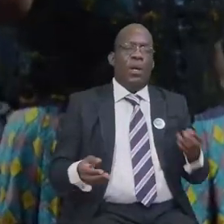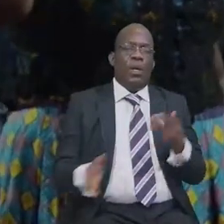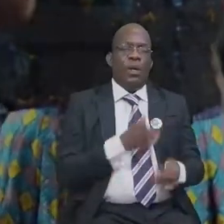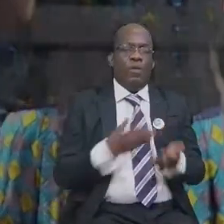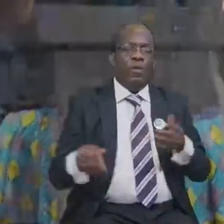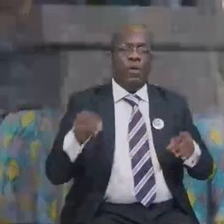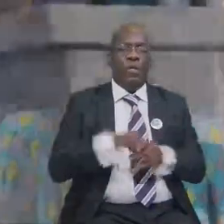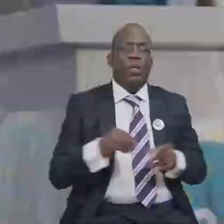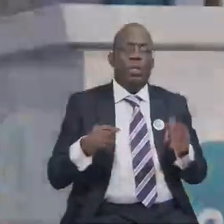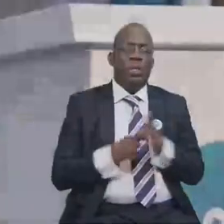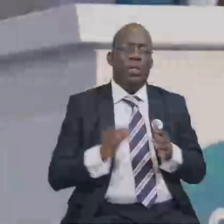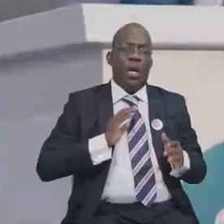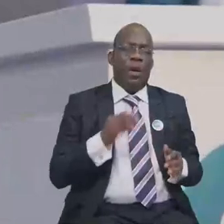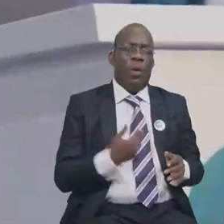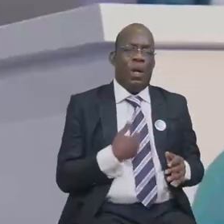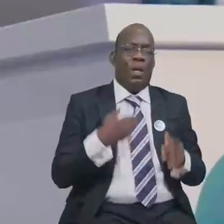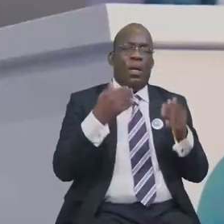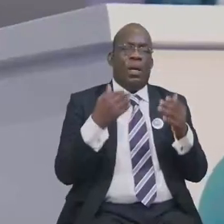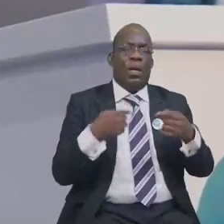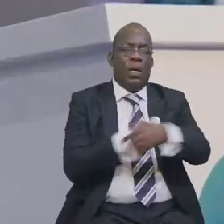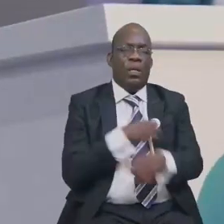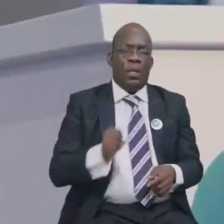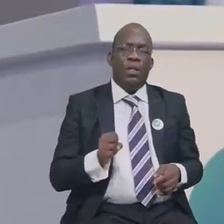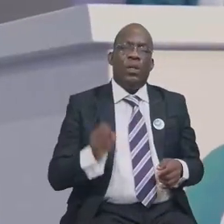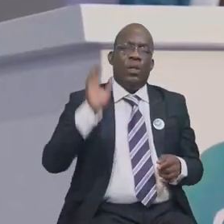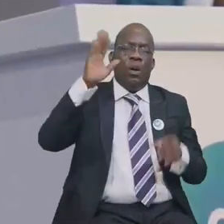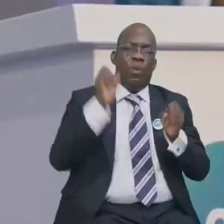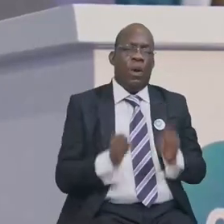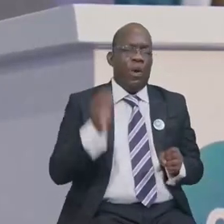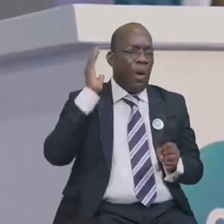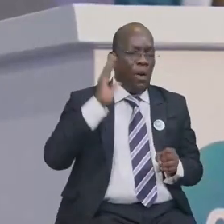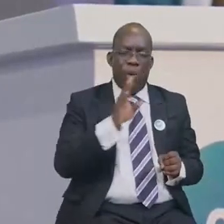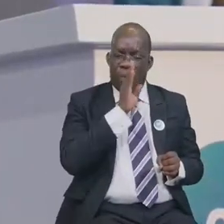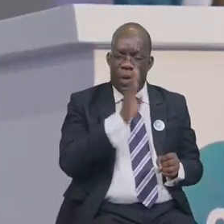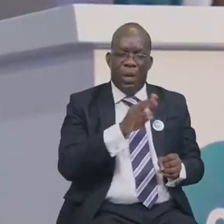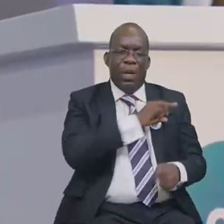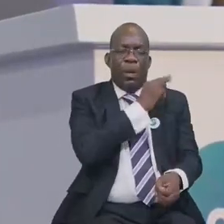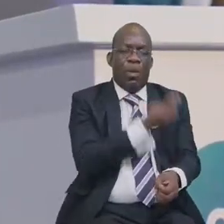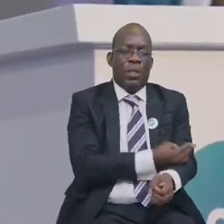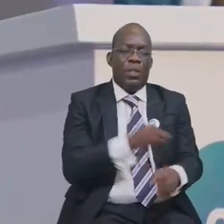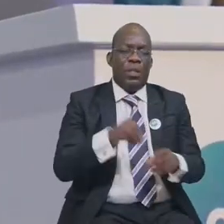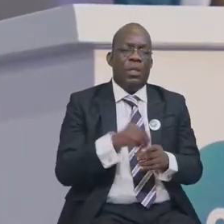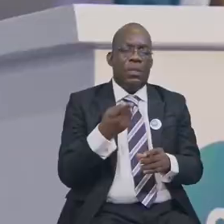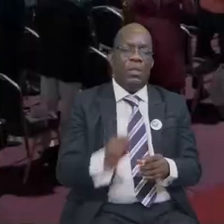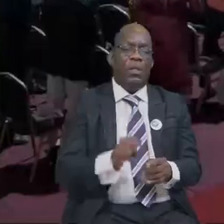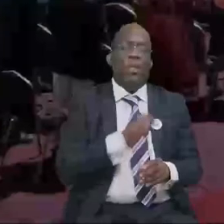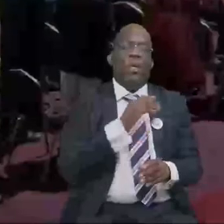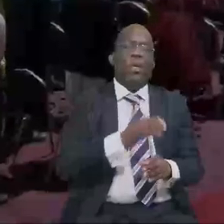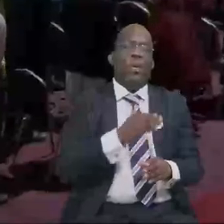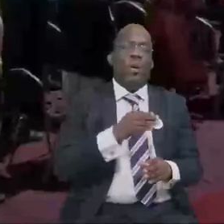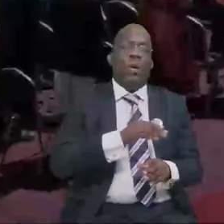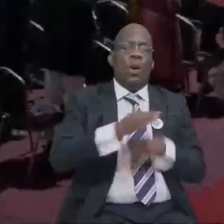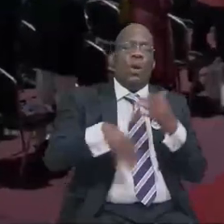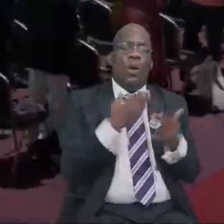ta puissance sera puissante dans toute l'Église universelle.